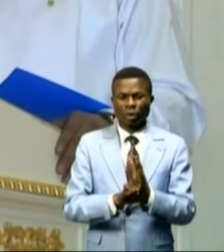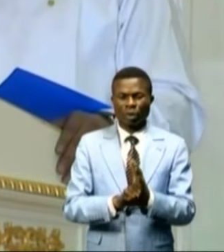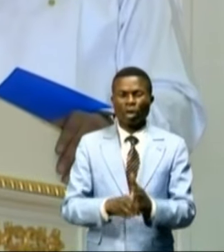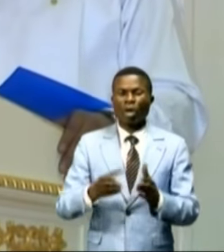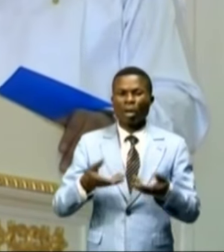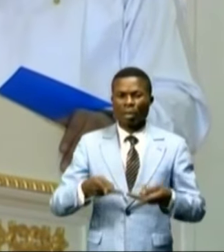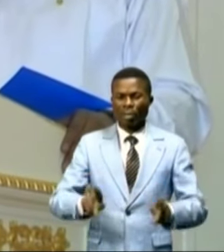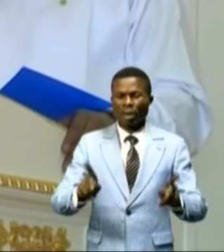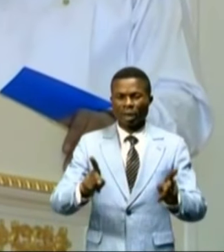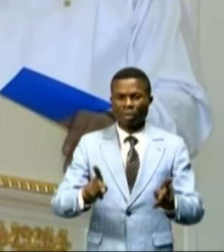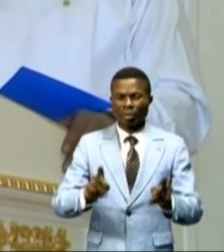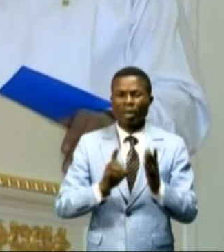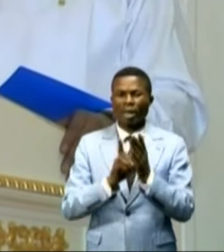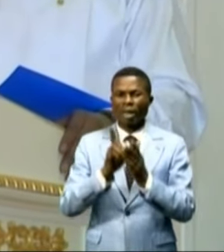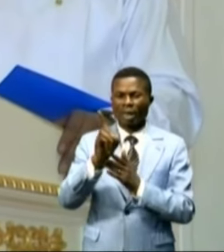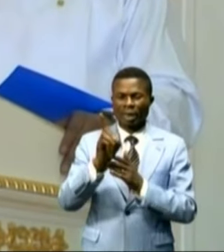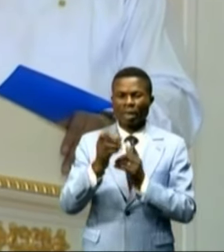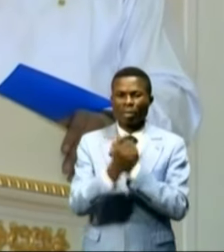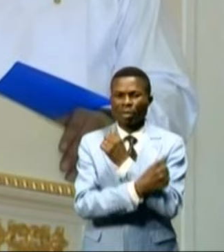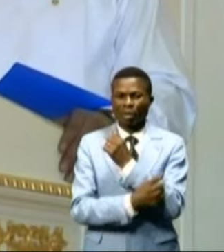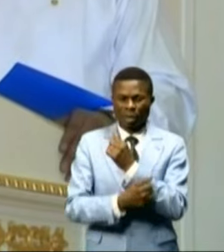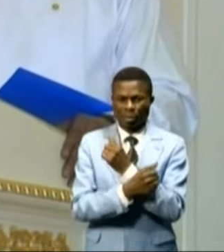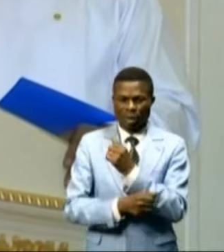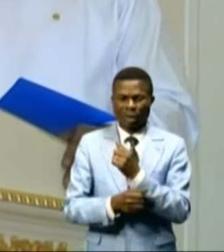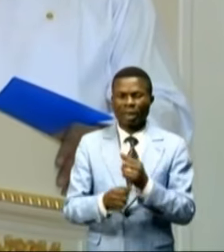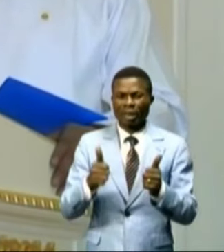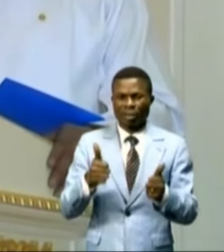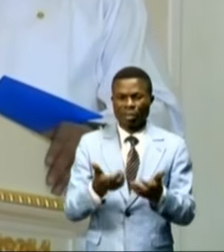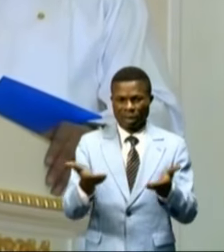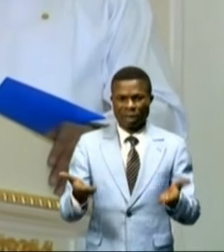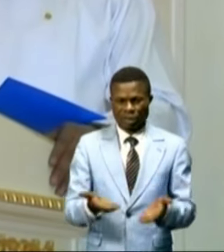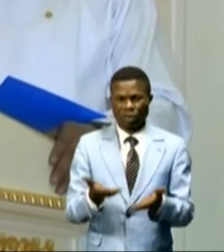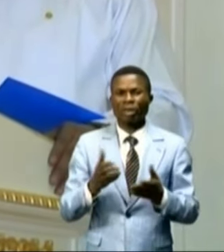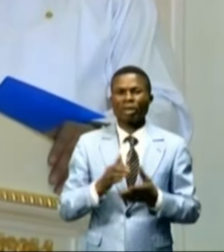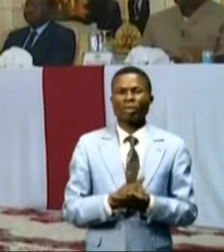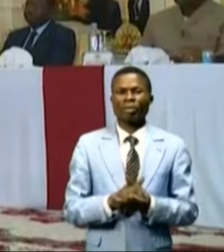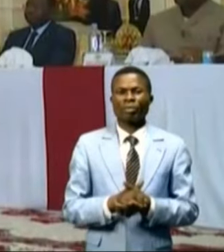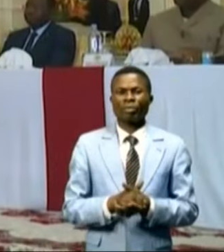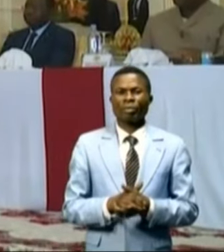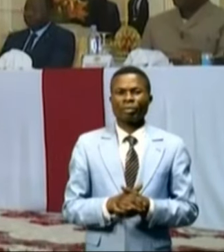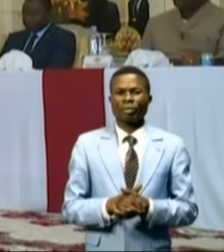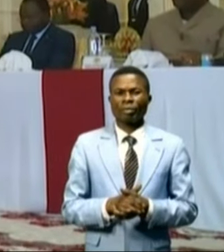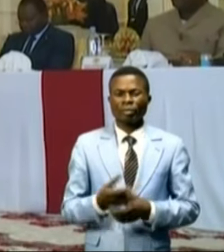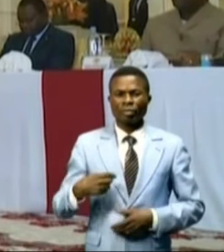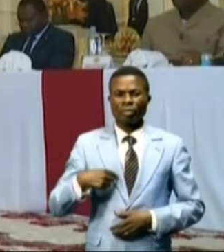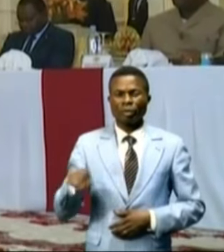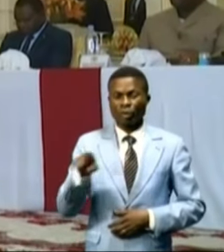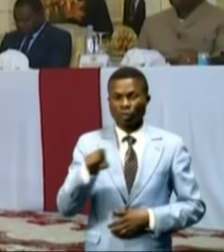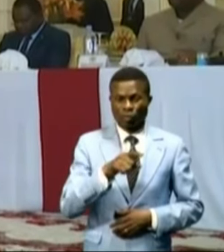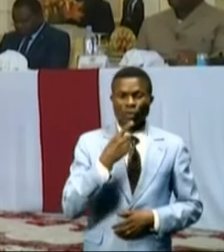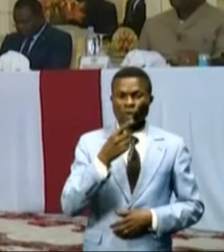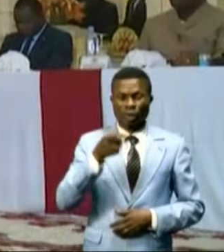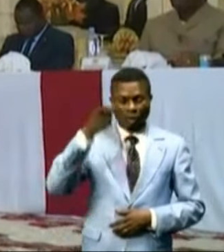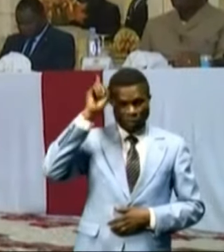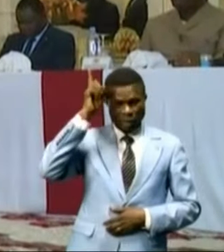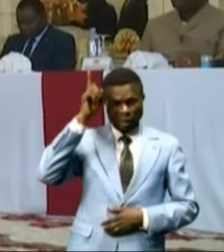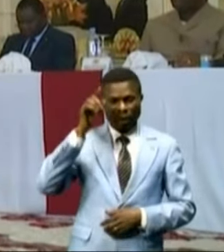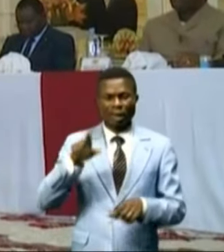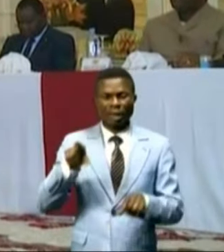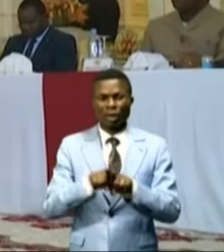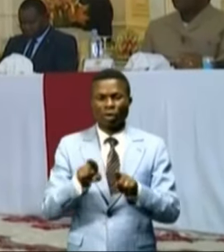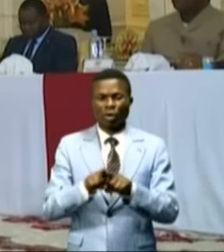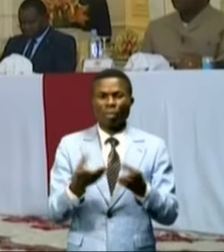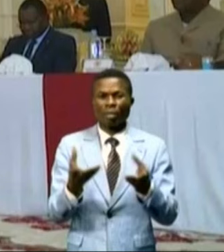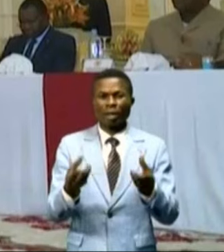de conduire à bon port notre transition. Vous avez été plus qu'un